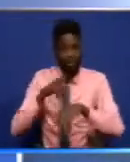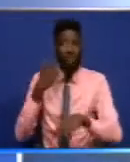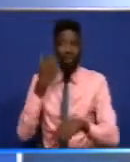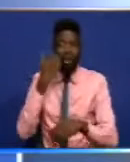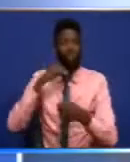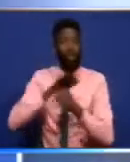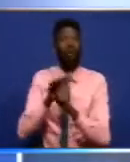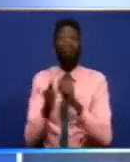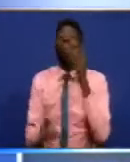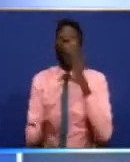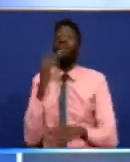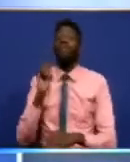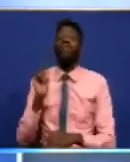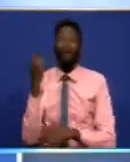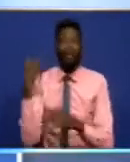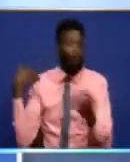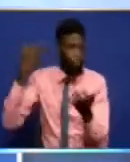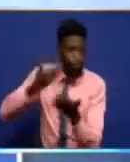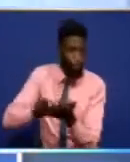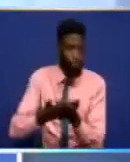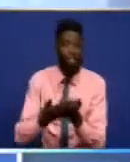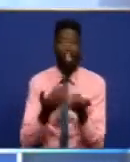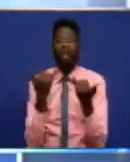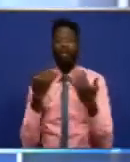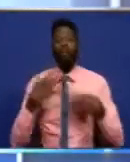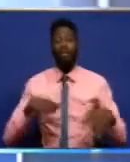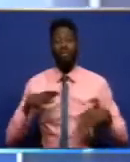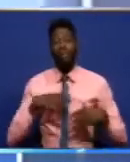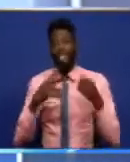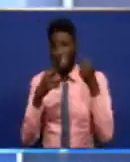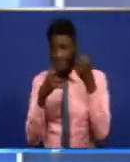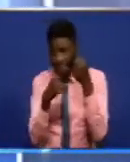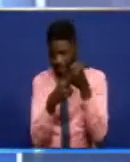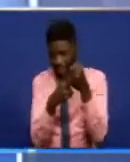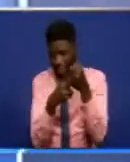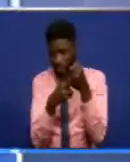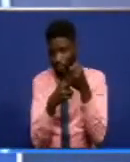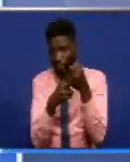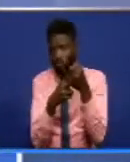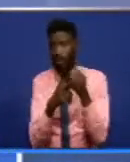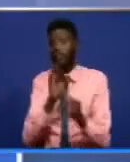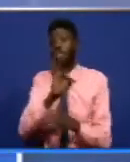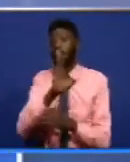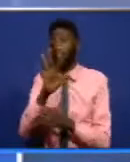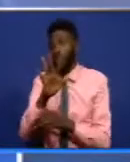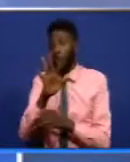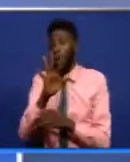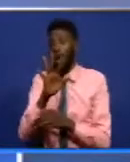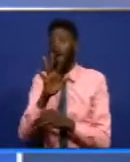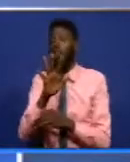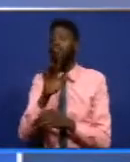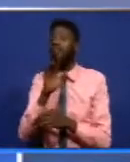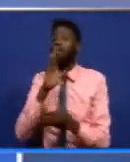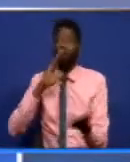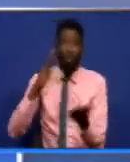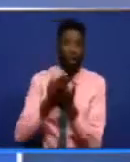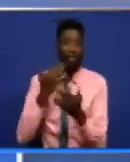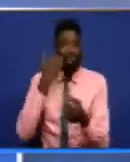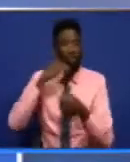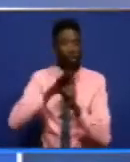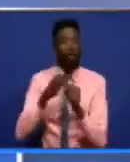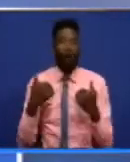watu 735 leo hii wametangazwa kwamba wameambukizwa virusi vya corona. Tunawatakia afueni